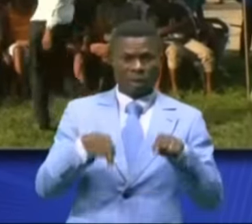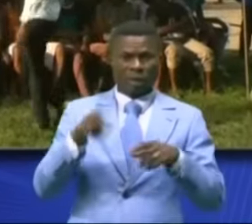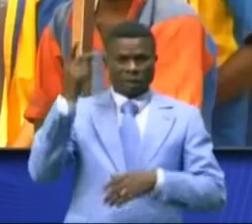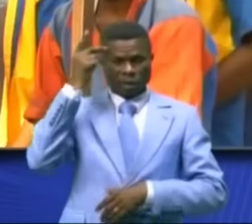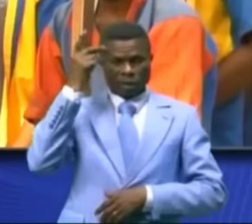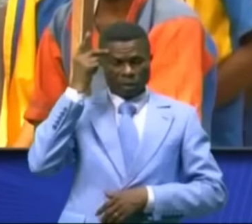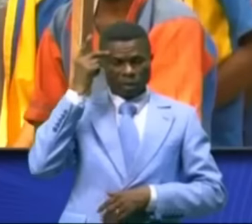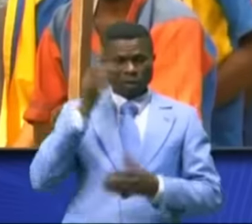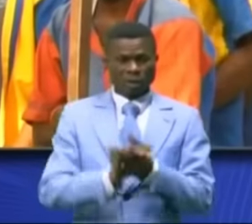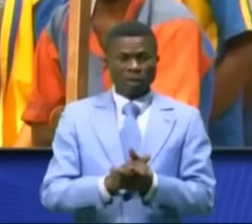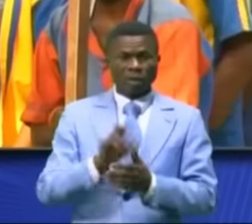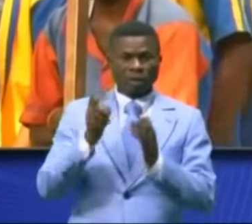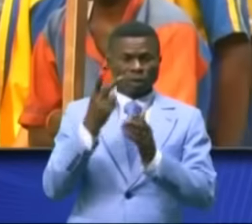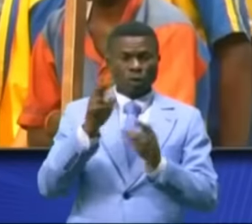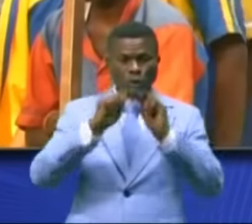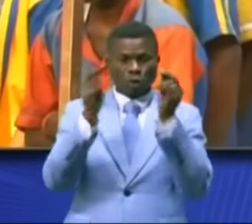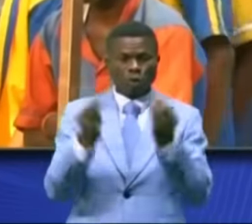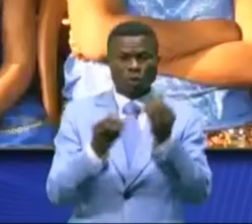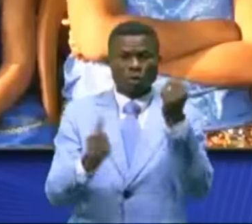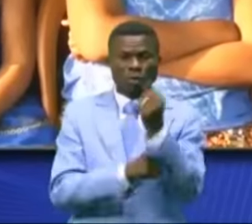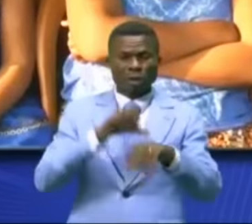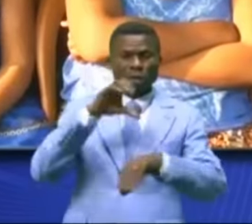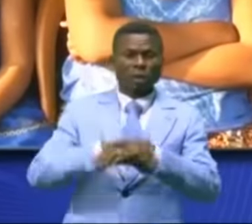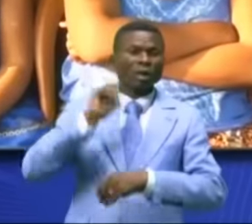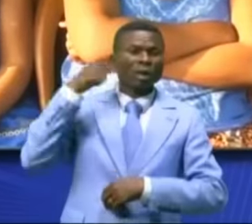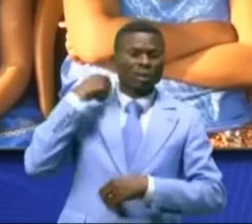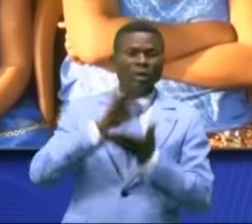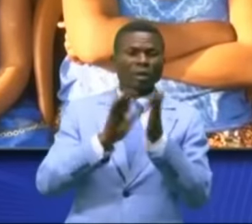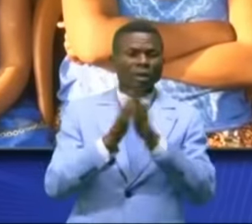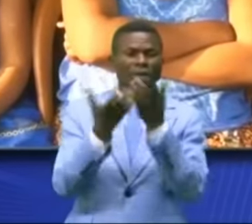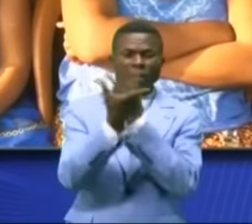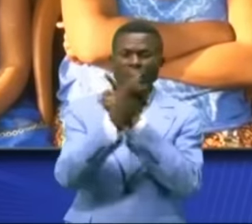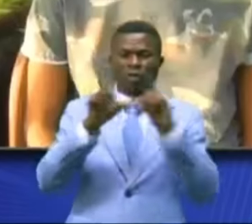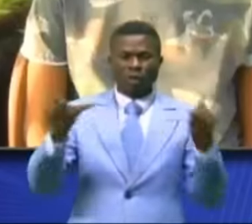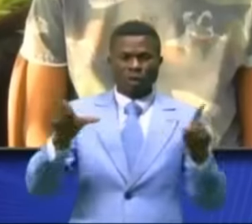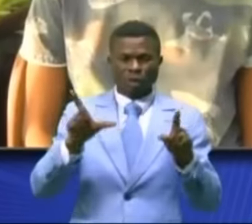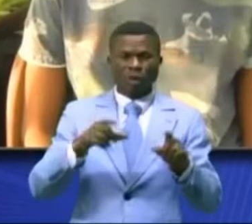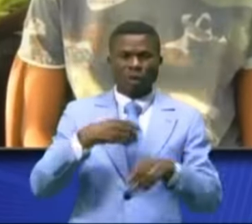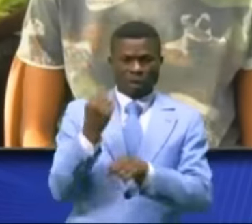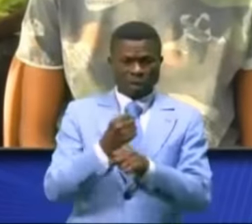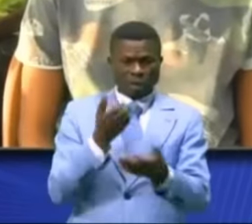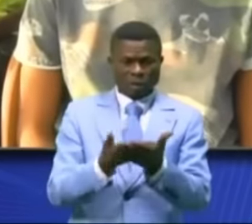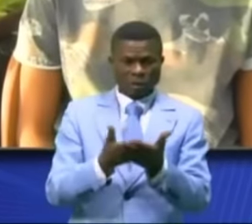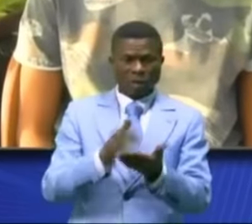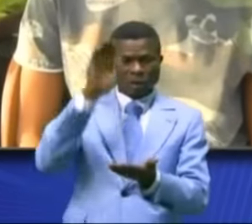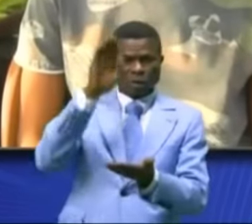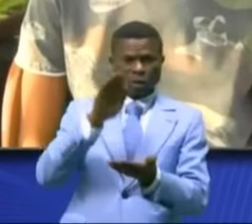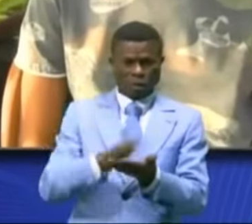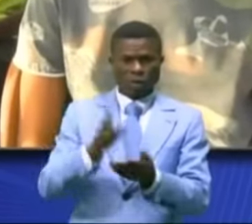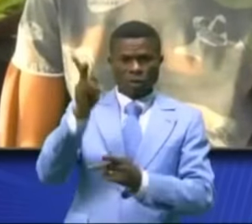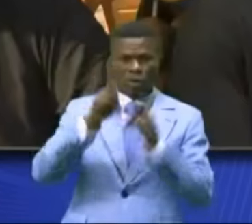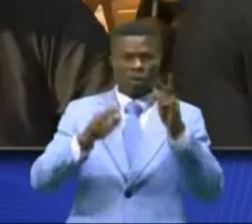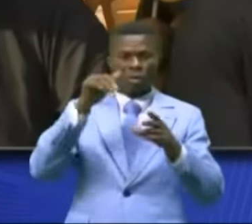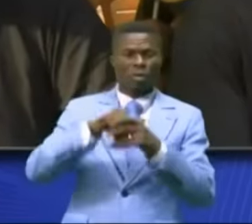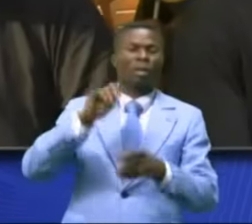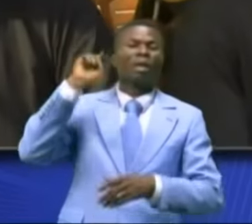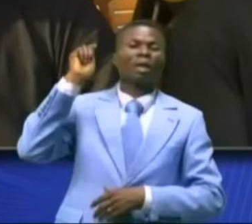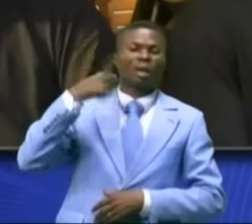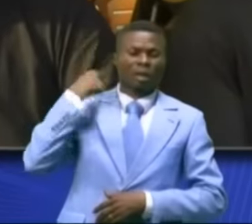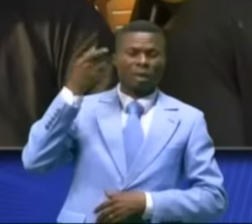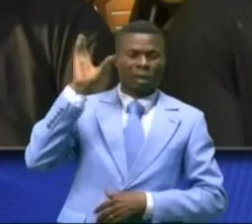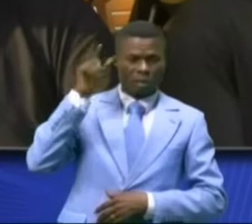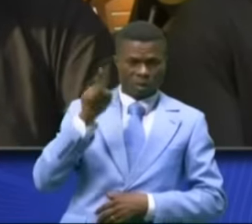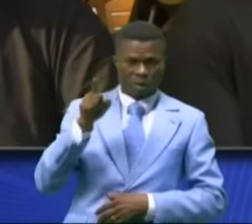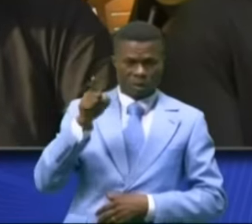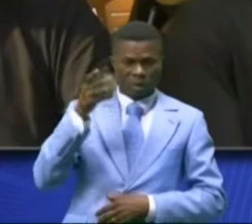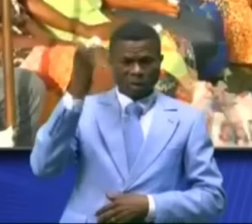Kinshasa, une deuxième vague des détenus sont libérés. Ce processus permettra de réduire la population carcérale de